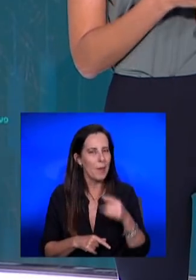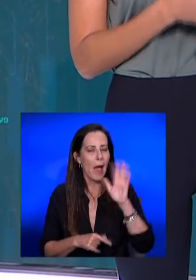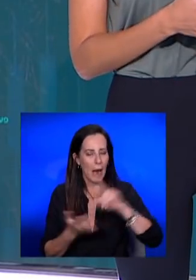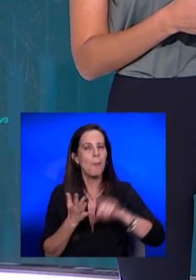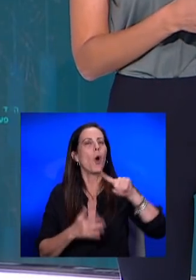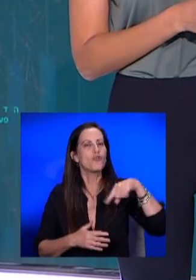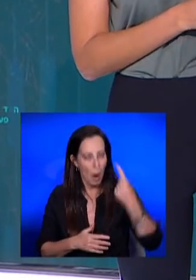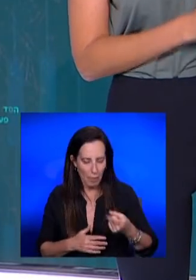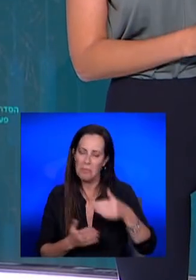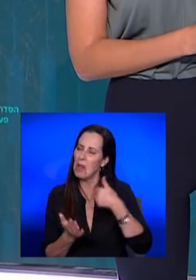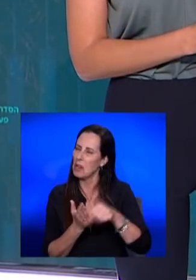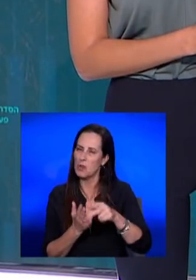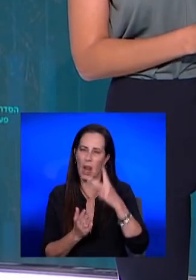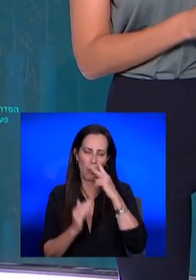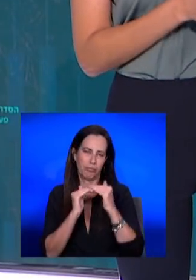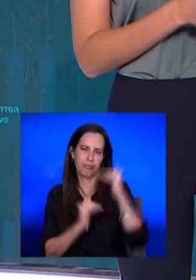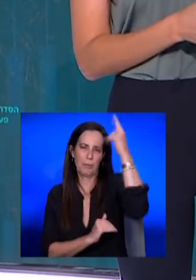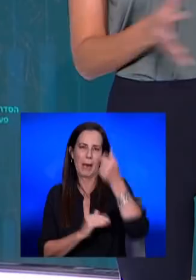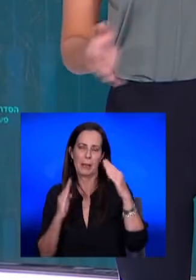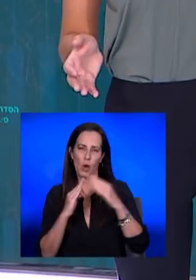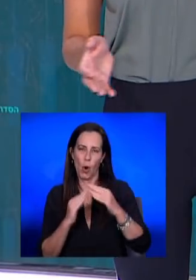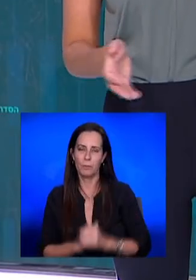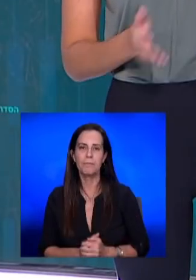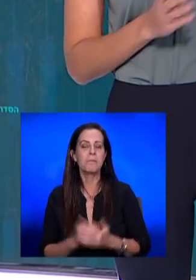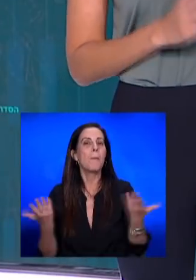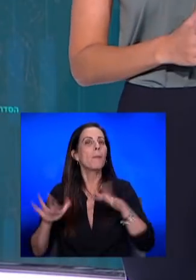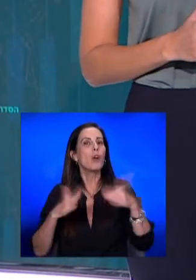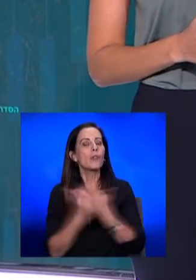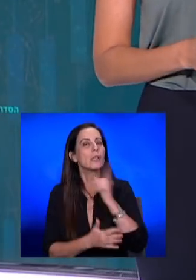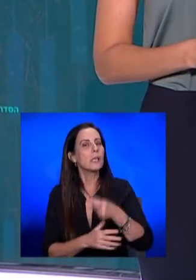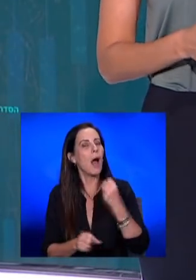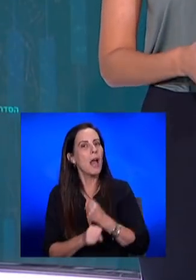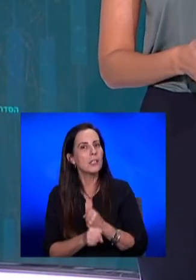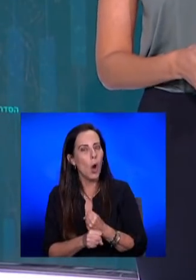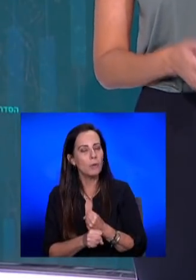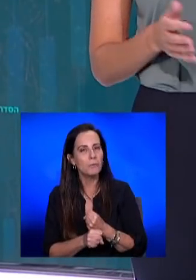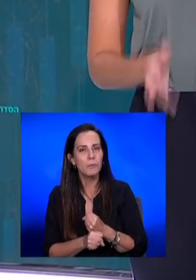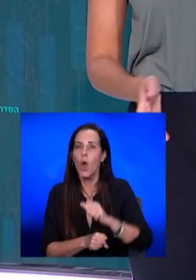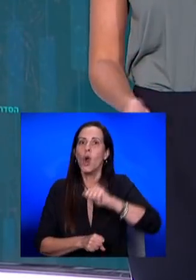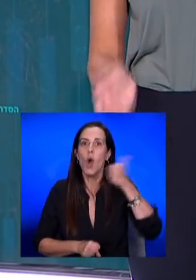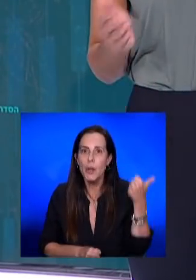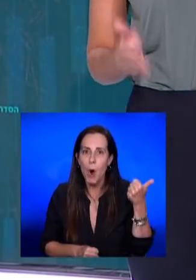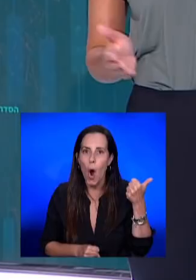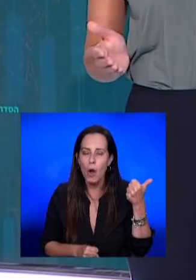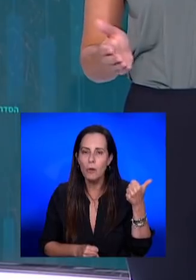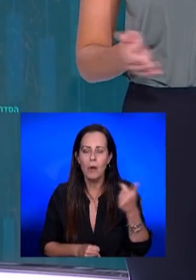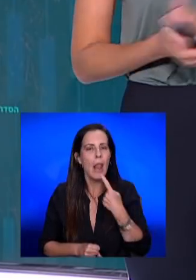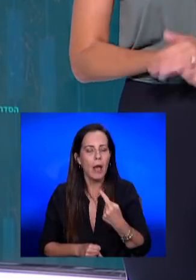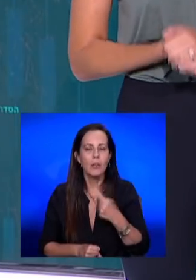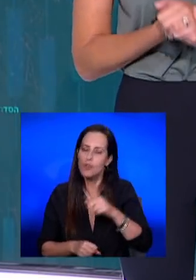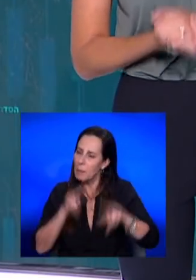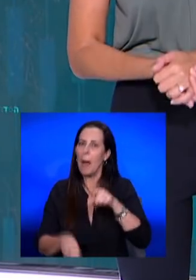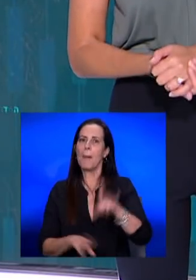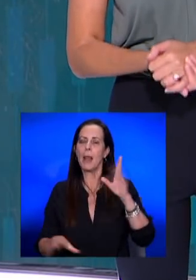הבא נמשיך לראות עליות מחירים. אז מה הממשלה החדשה צריכה לעשות? קודם כל, להבהיר שהיא על זה,